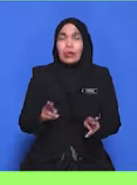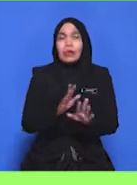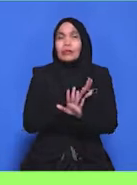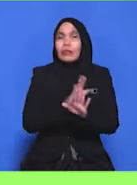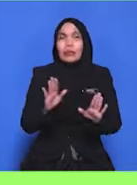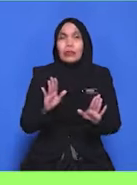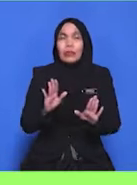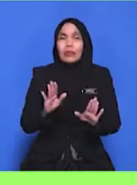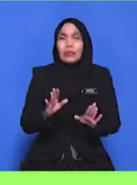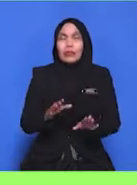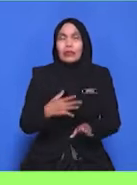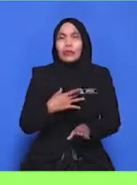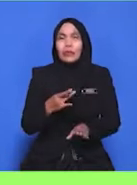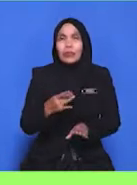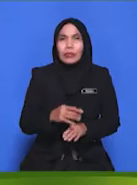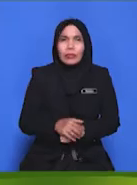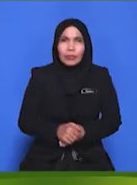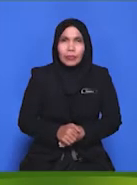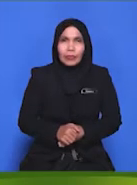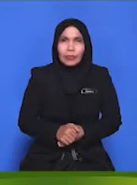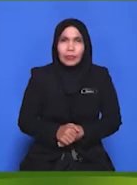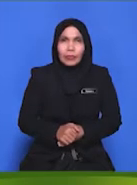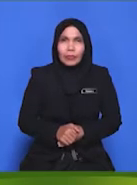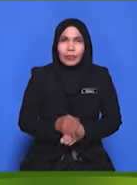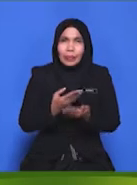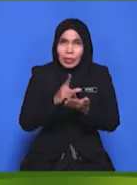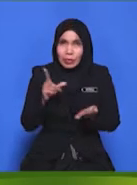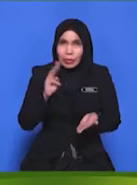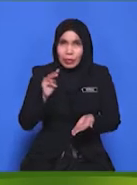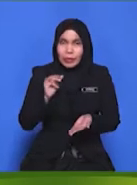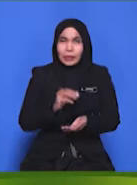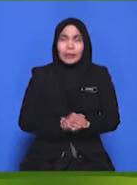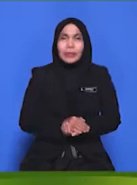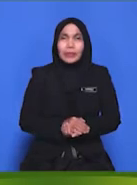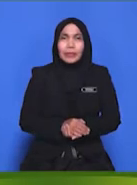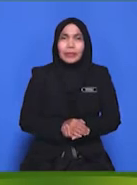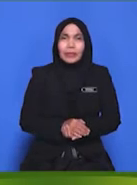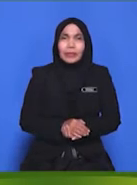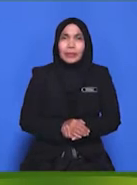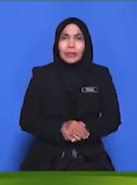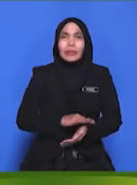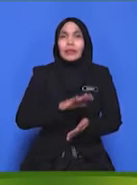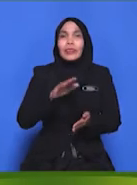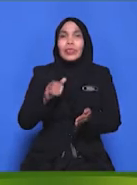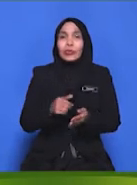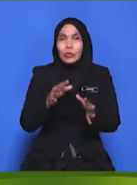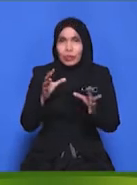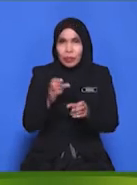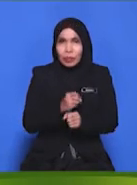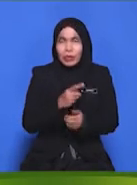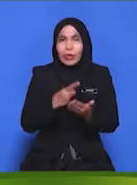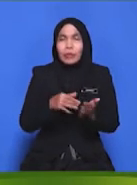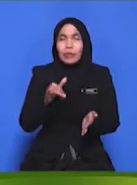hati dalam kalangan rakyat. Baiklah murid-murid, rasanya semua dapat apa yang